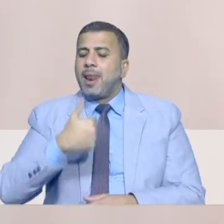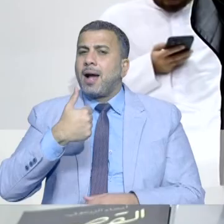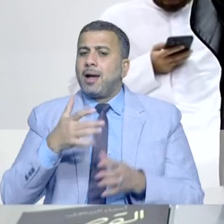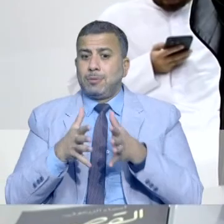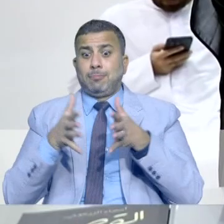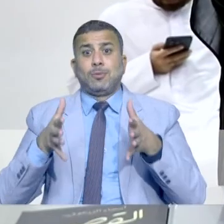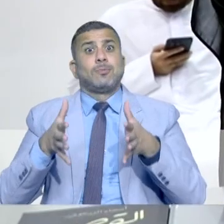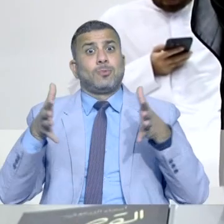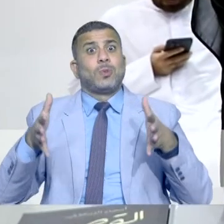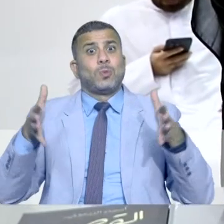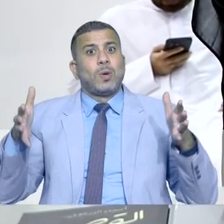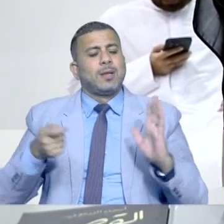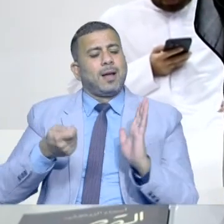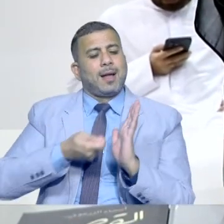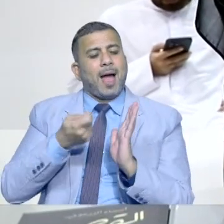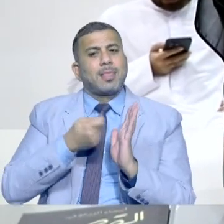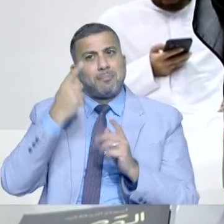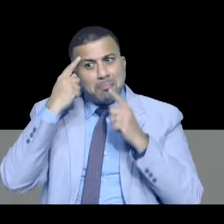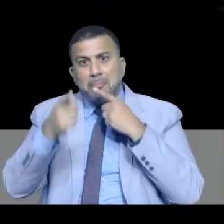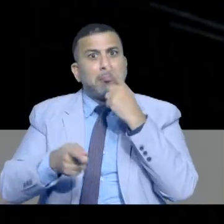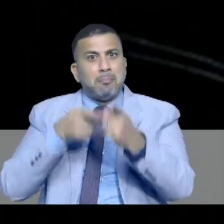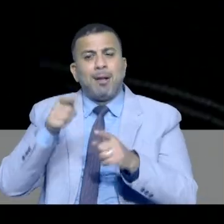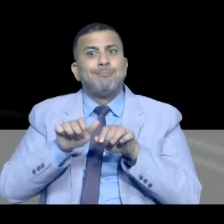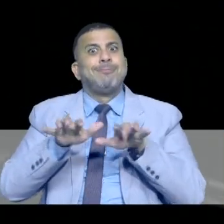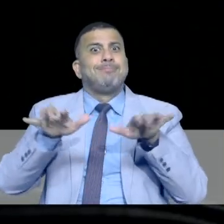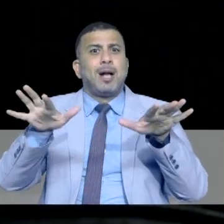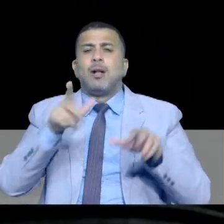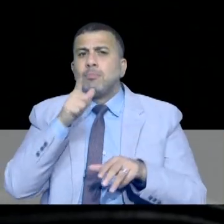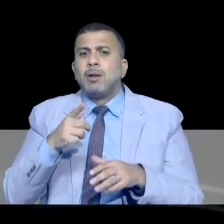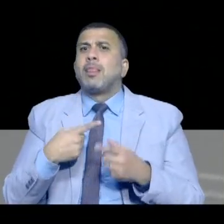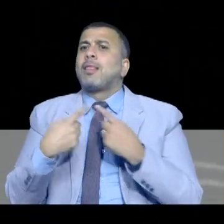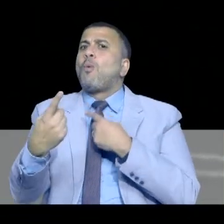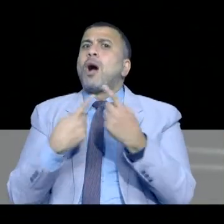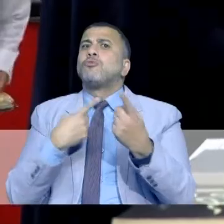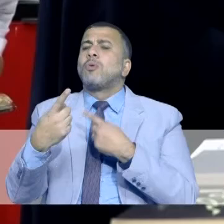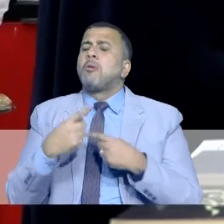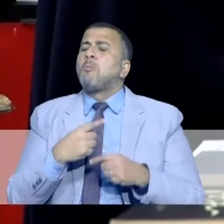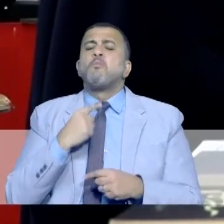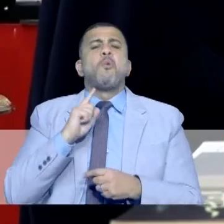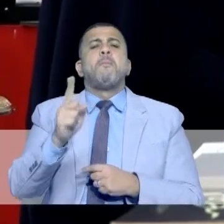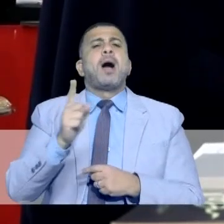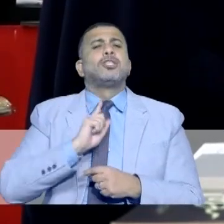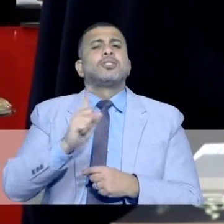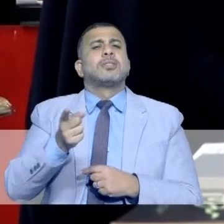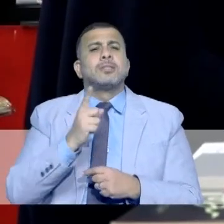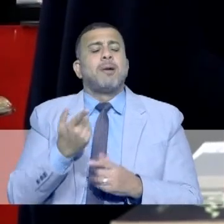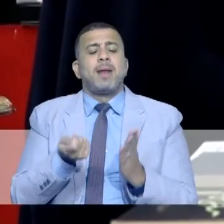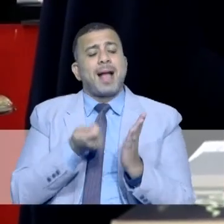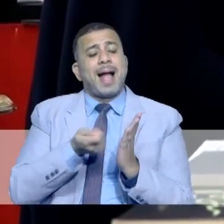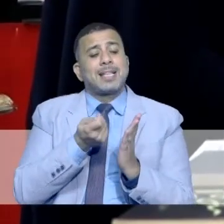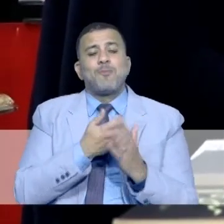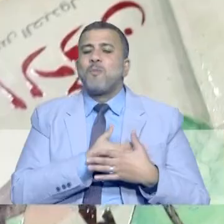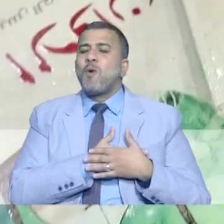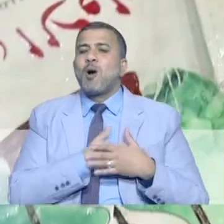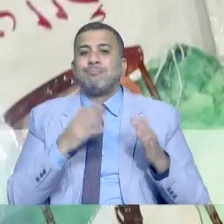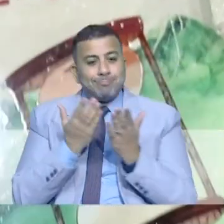وتوسع قاعدة الكاتب وإصداره، إذ تتيح المنصة فرصة للتواصل المباشر بين الكاتب ومحبيه،